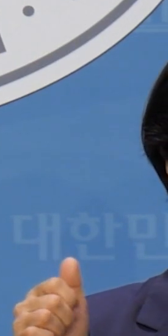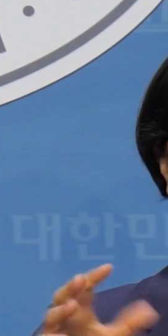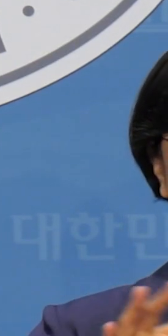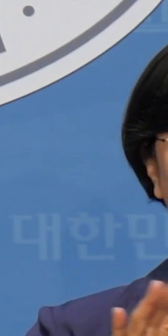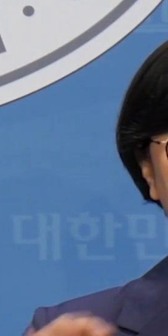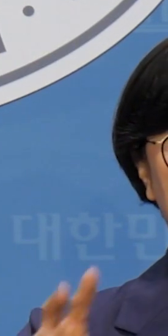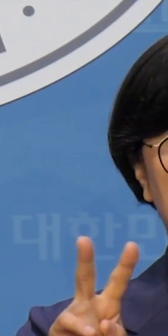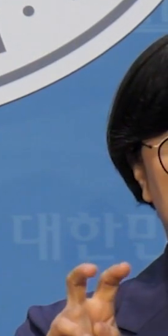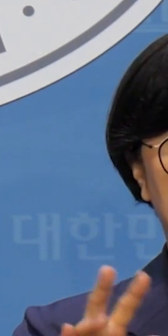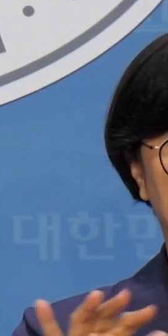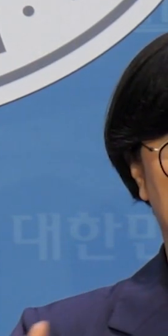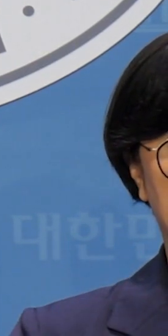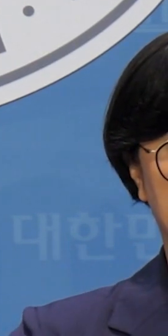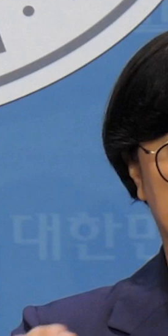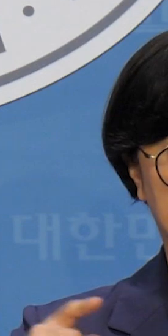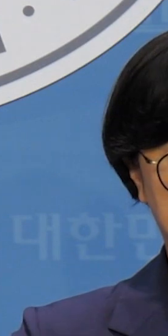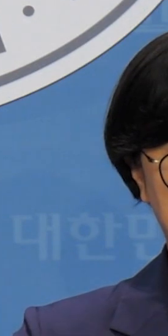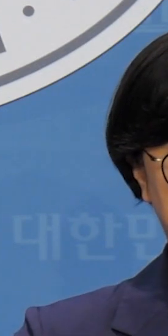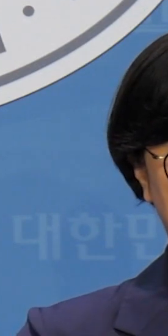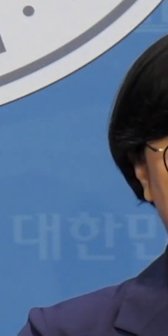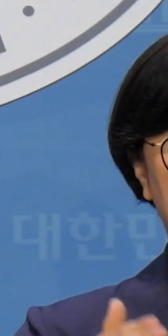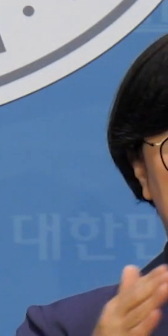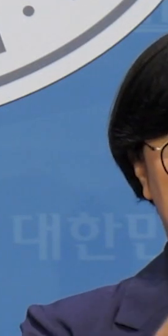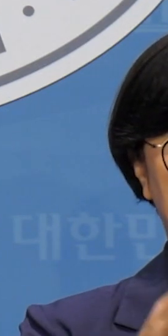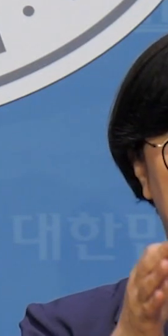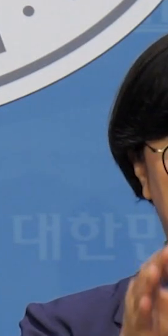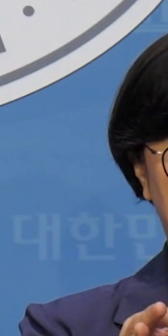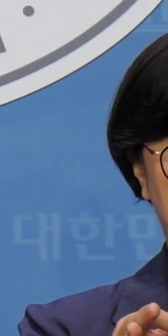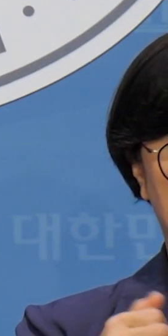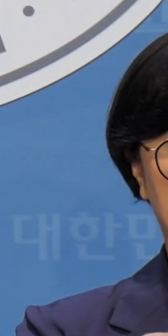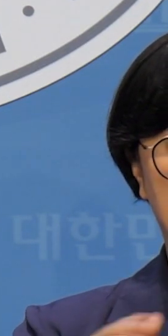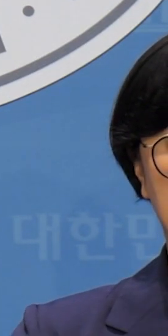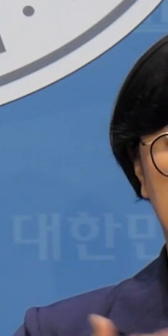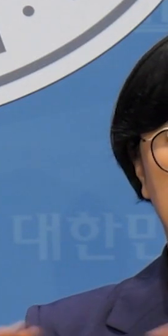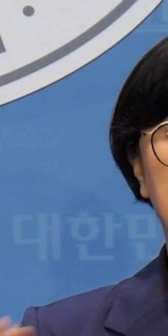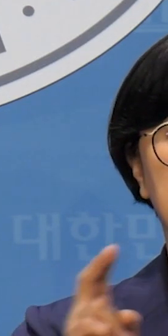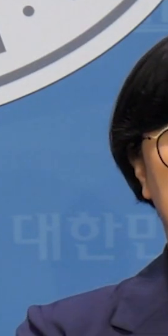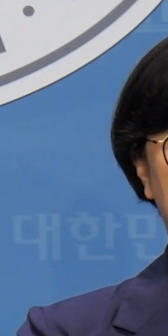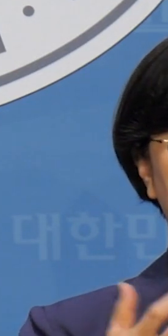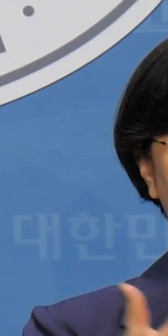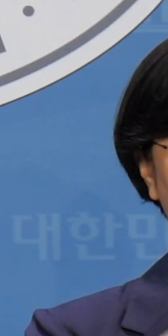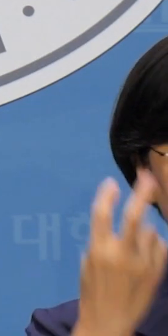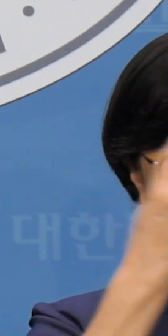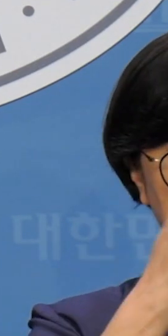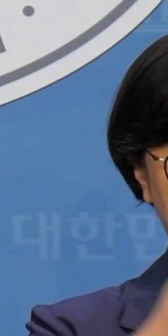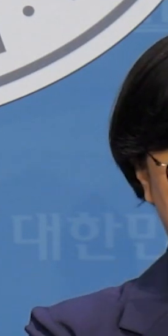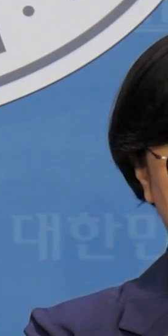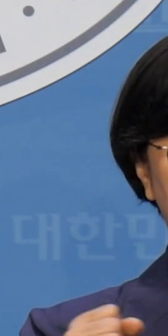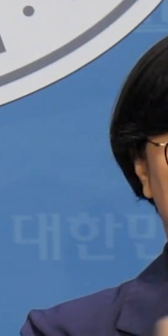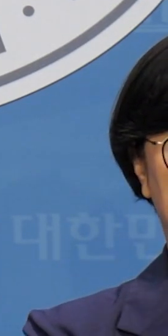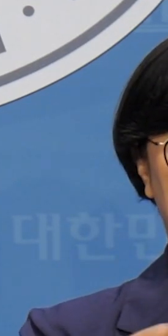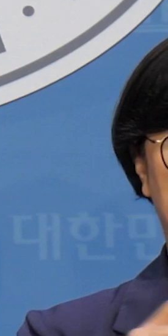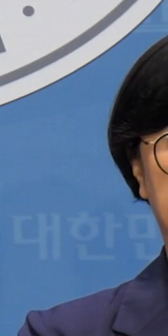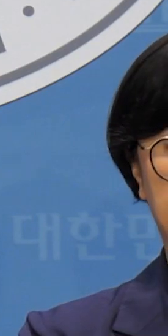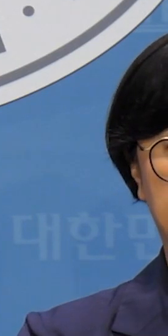관계자 22명이 가담해 주택가격과 가계소득, 일자리 통계를 조작했던 사실이